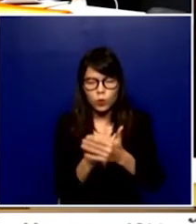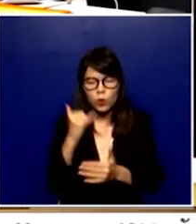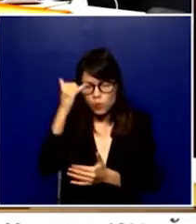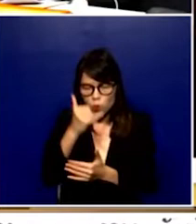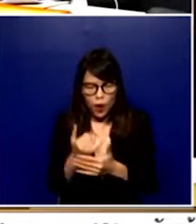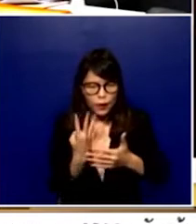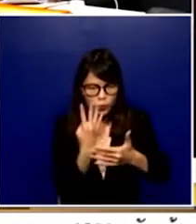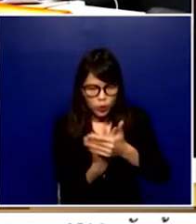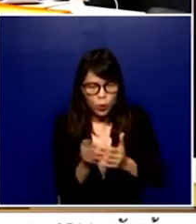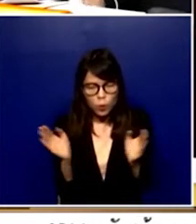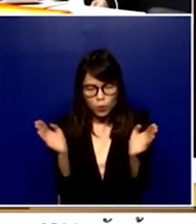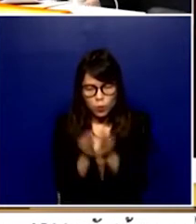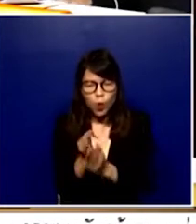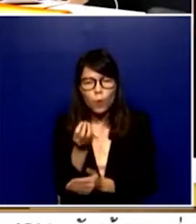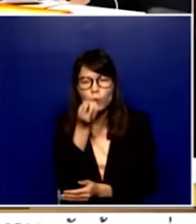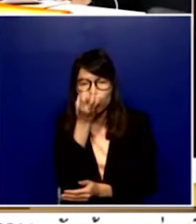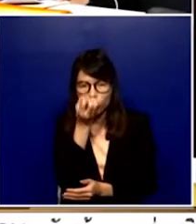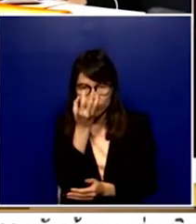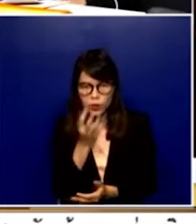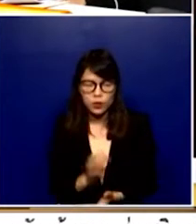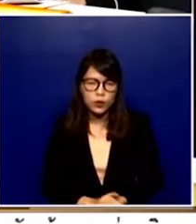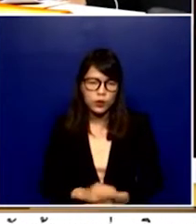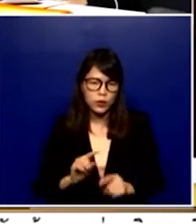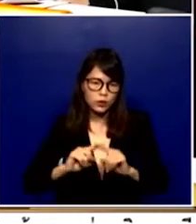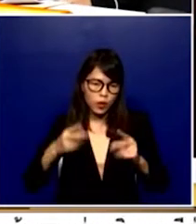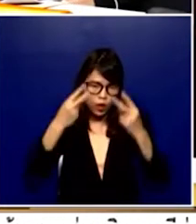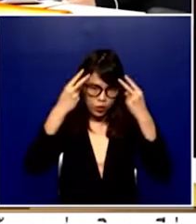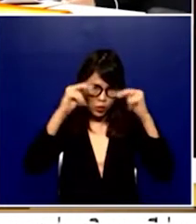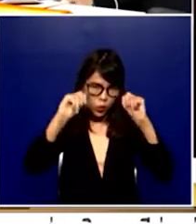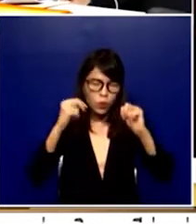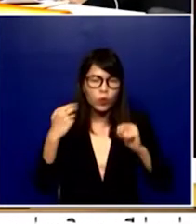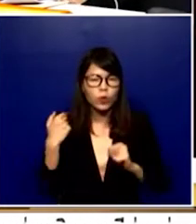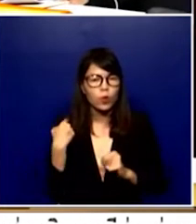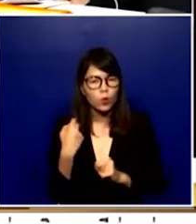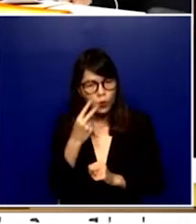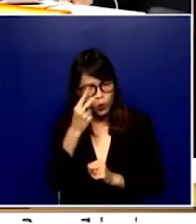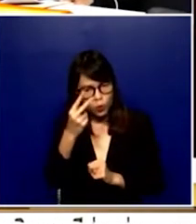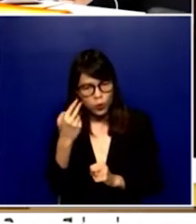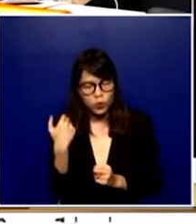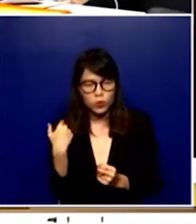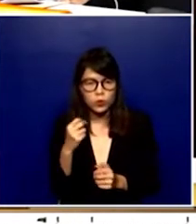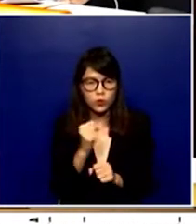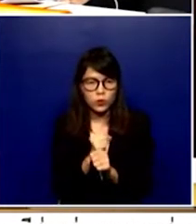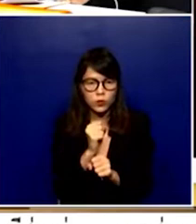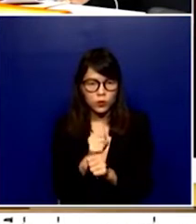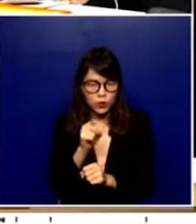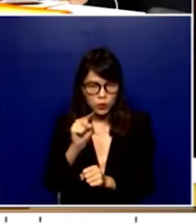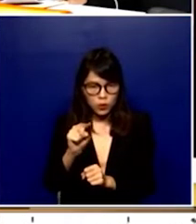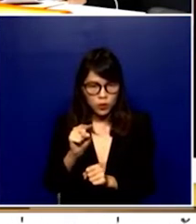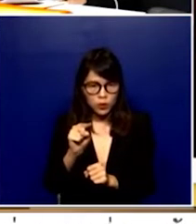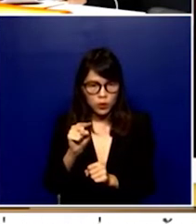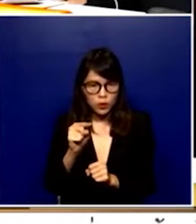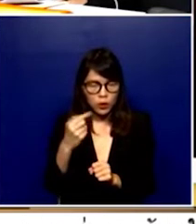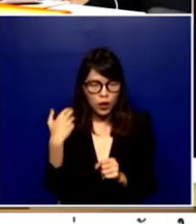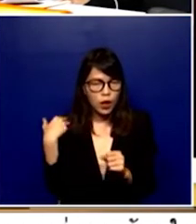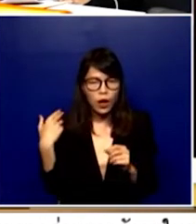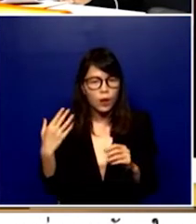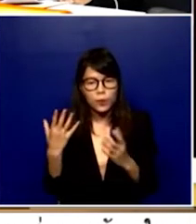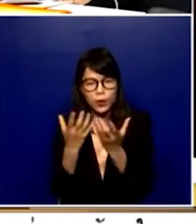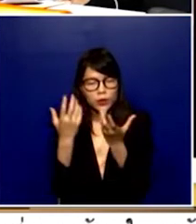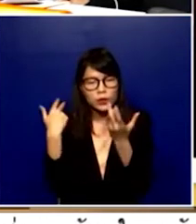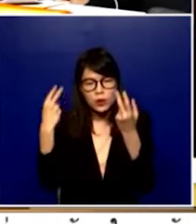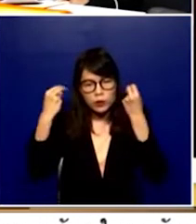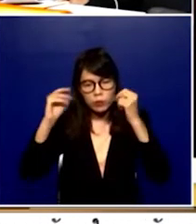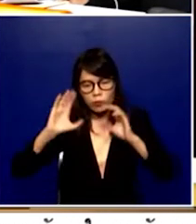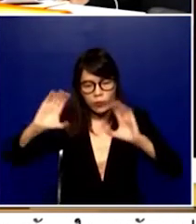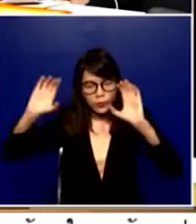เบี้ยด้วยแต่นายกรัมวตีของเราท่ประทาน ช่วงที่ยังเป็รัชบัลเทืองไม่